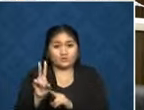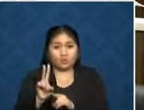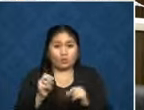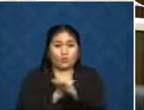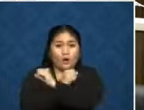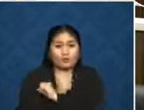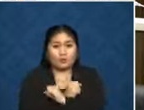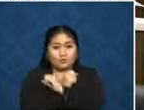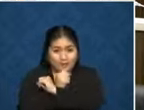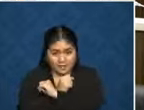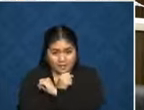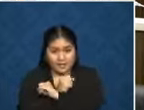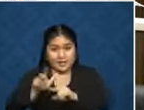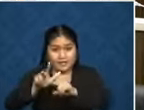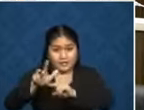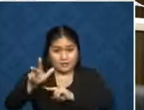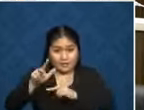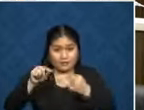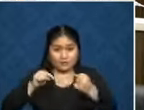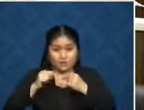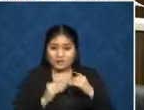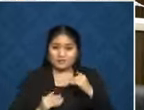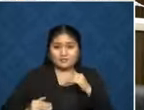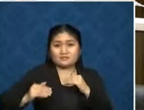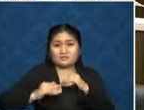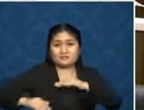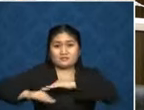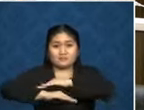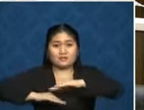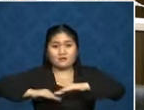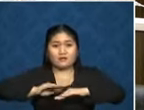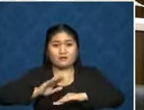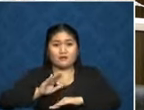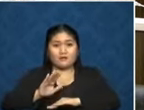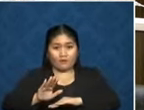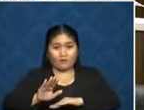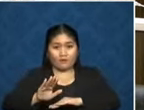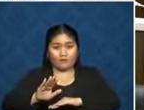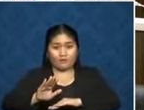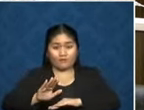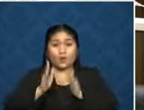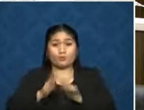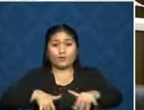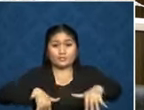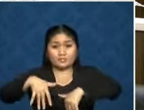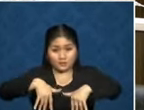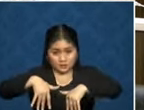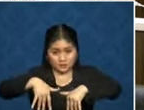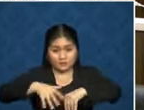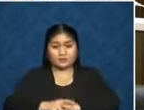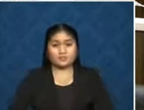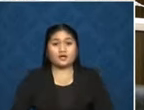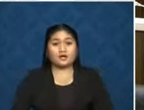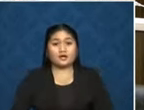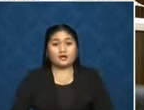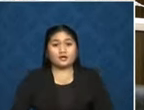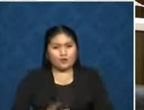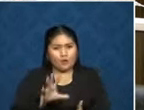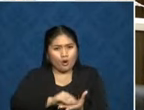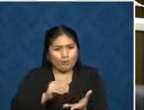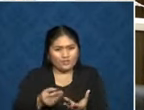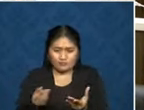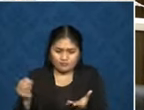อดภัยอันที่สามก็คือเรื่องสิทธิพื้นฐานของประชาชนคือข้อมูล